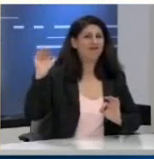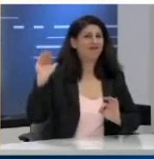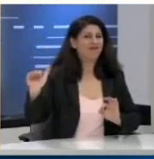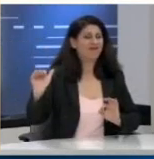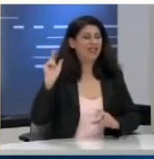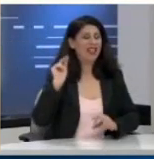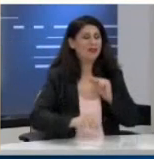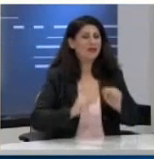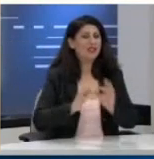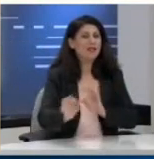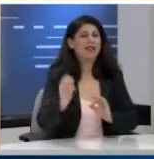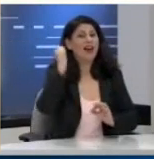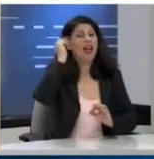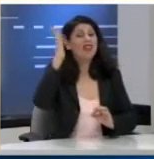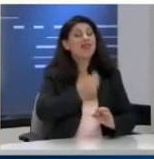οποία δεν πιστεύει.